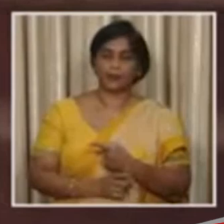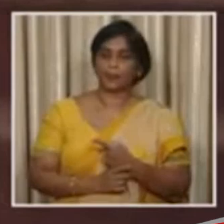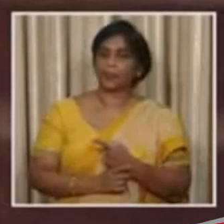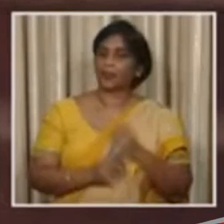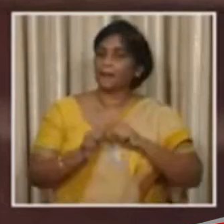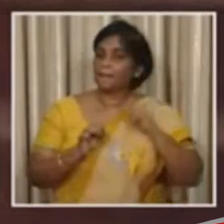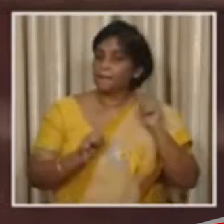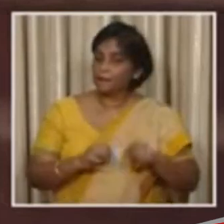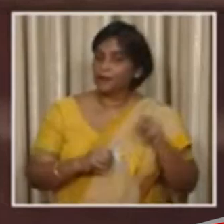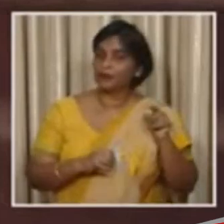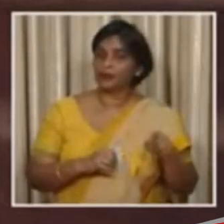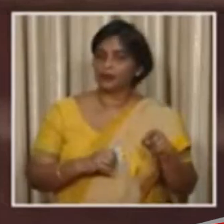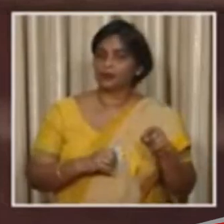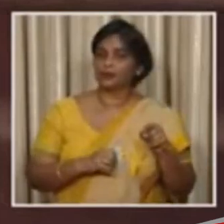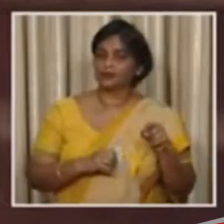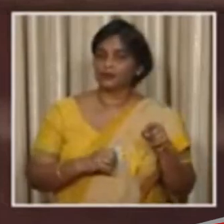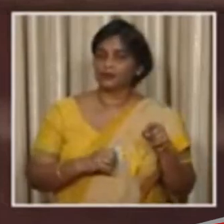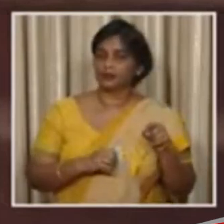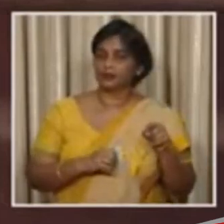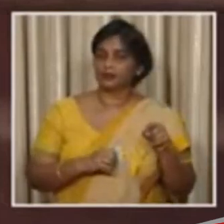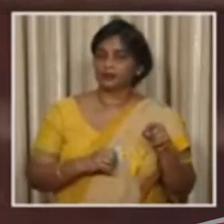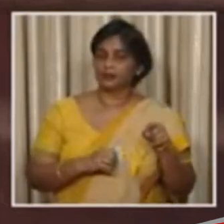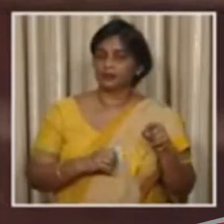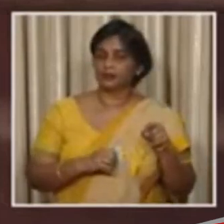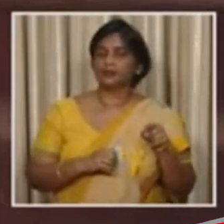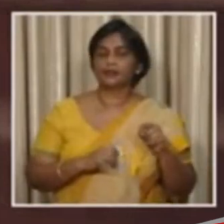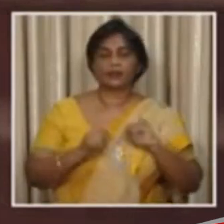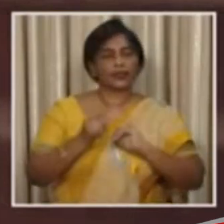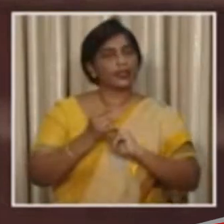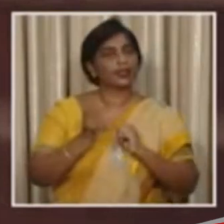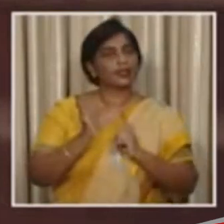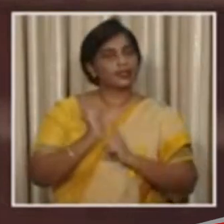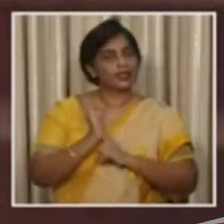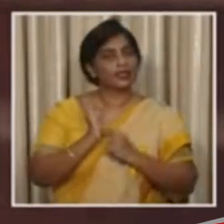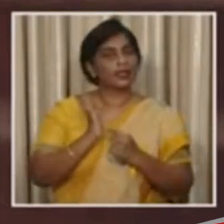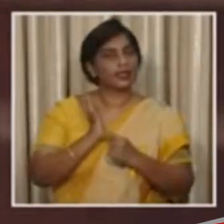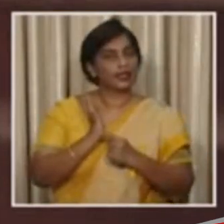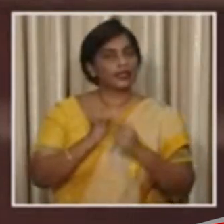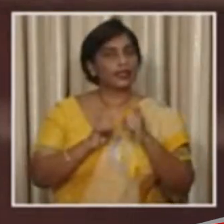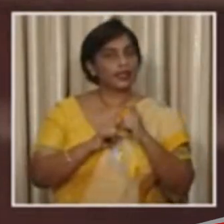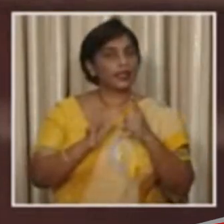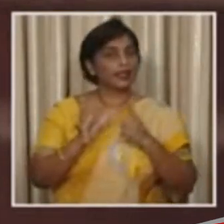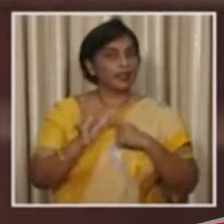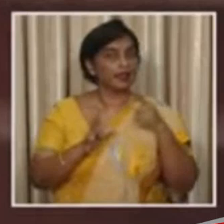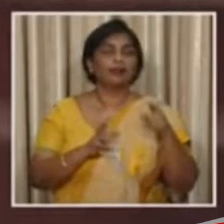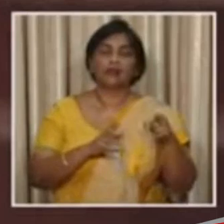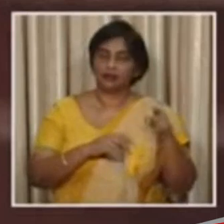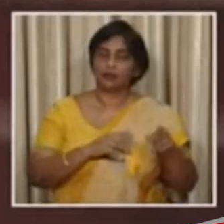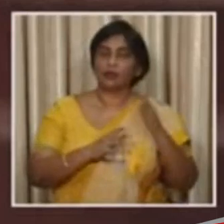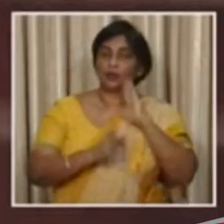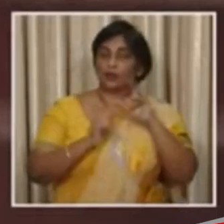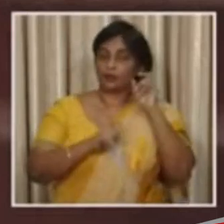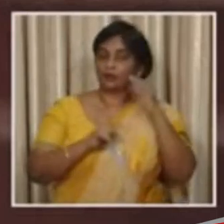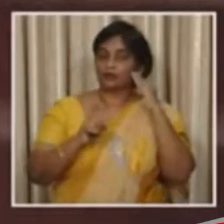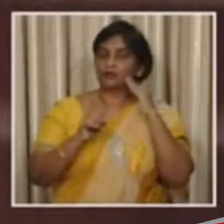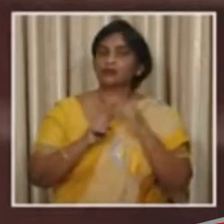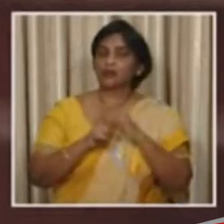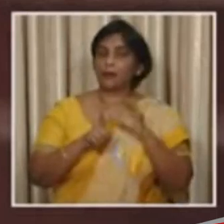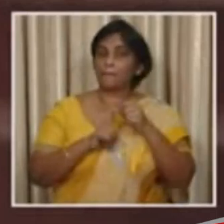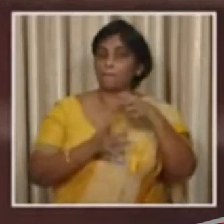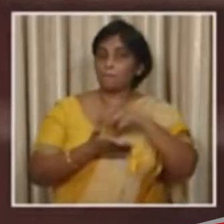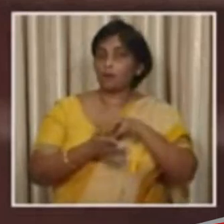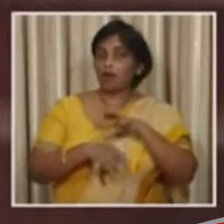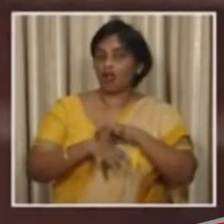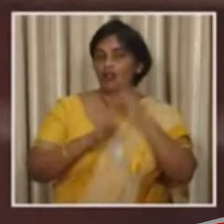මණ්ඩලයට එහෙම නැත්නම් ටුරිස් SLTDA එකට ඩිවලොප්මන්ට් ඇතොරිටි එකට මේ අඩුම ගානේ සුද්ධෝ වෙනුවෙන් එයින පළාත්වල